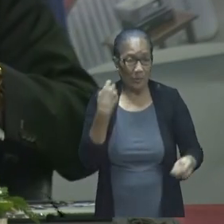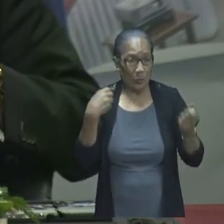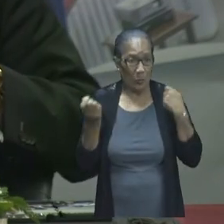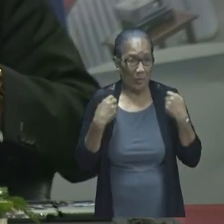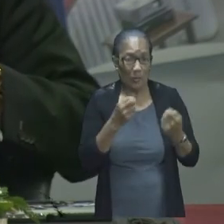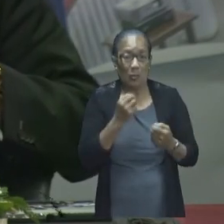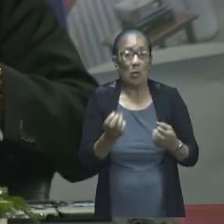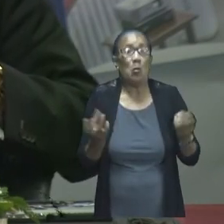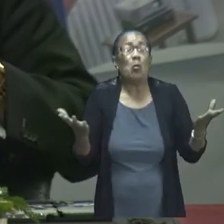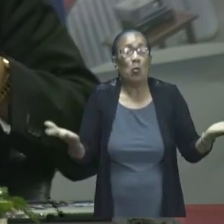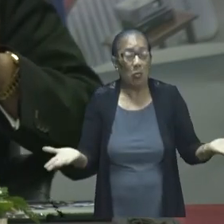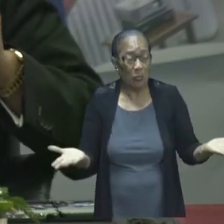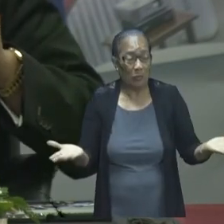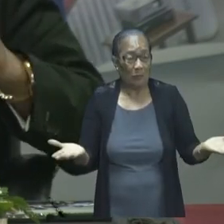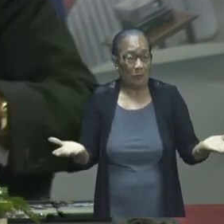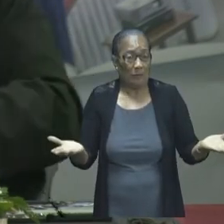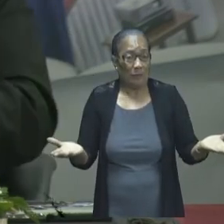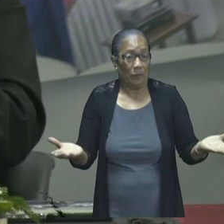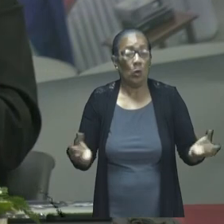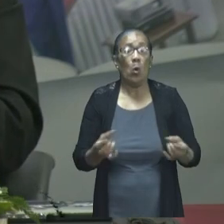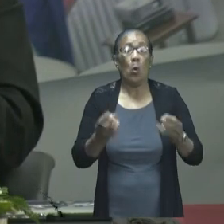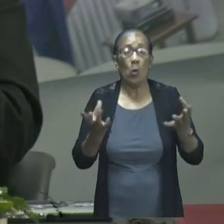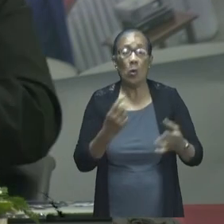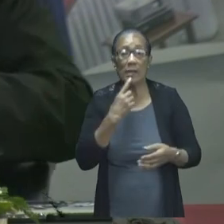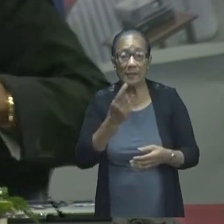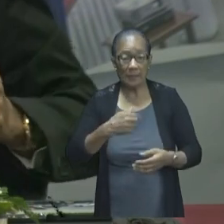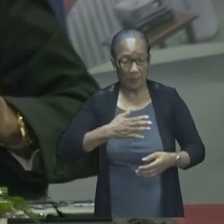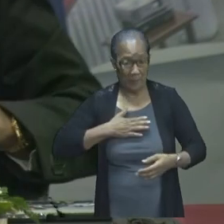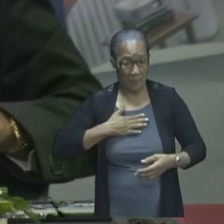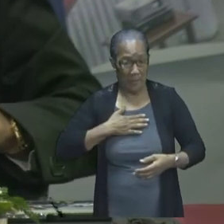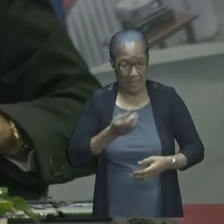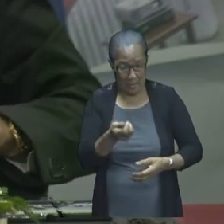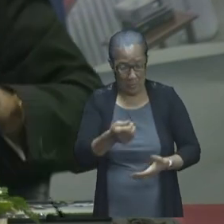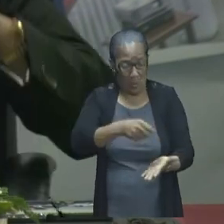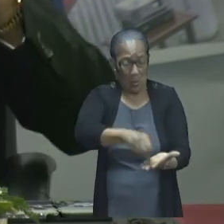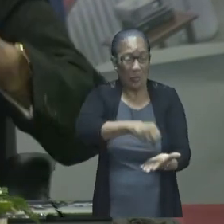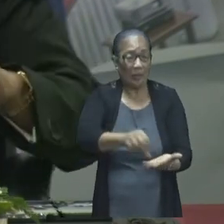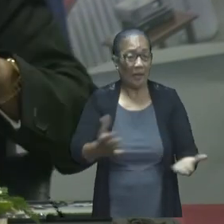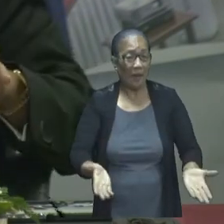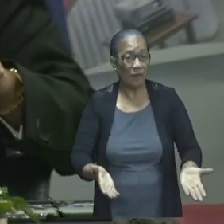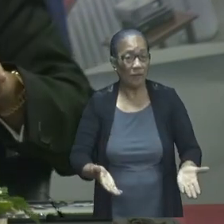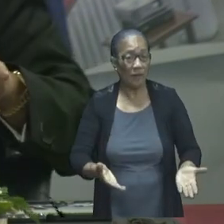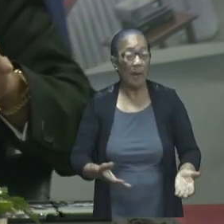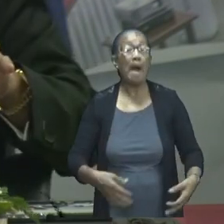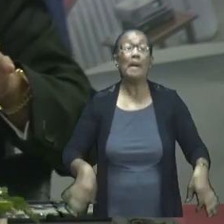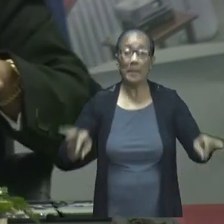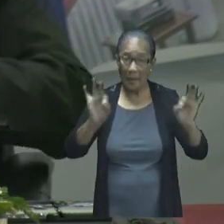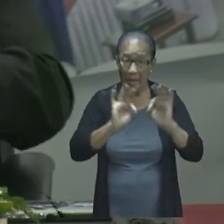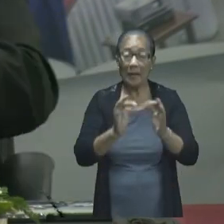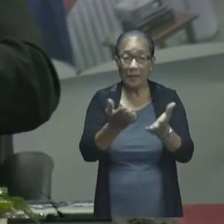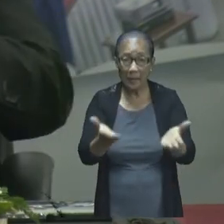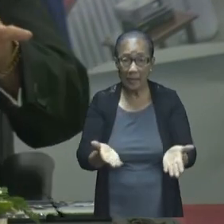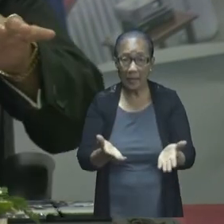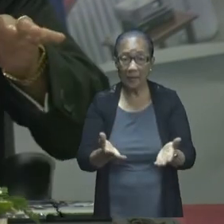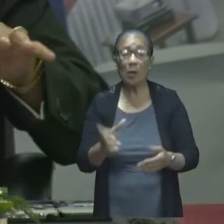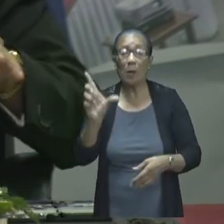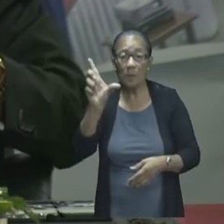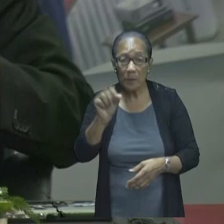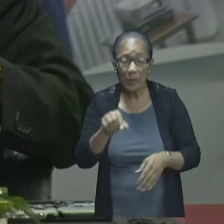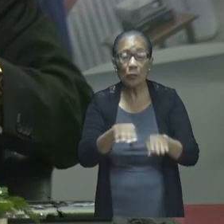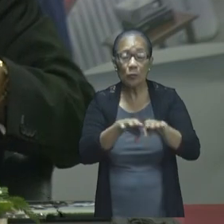ie dan hoe zit het met meer uitgaven bijzonder belangrijke zaak die had microniveau